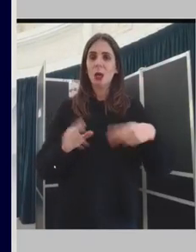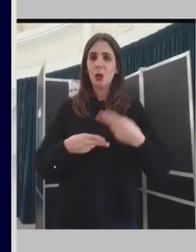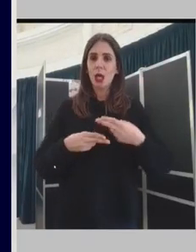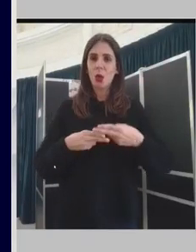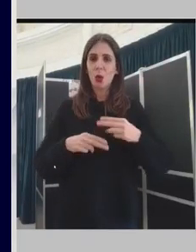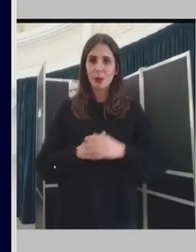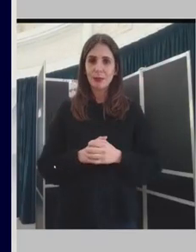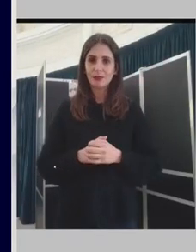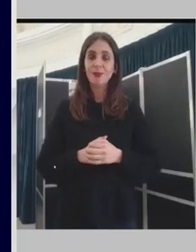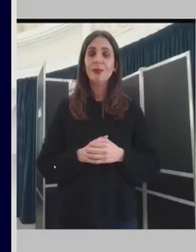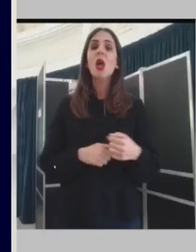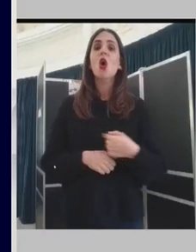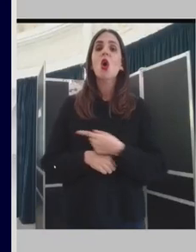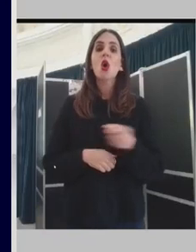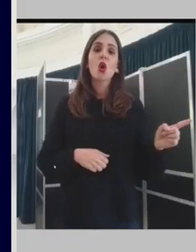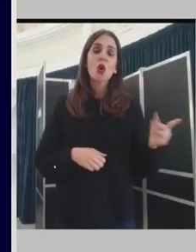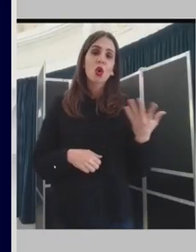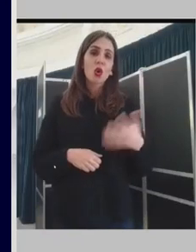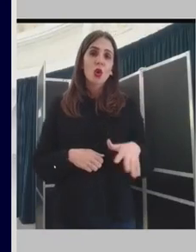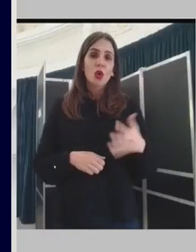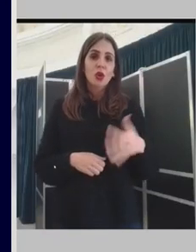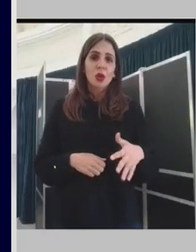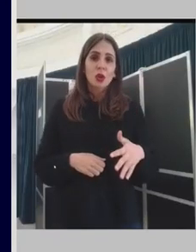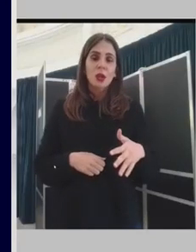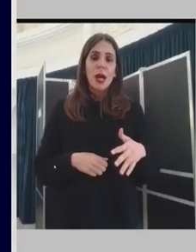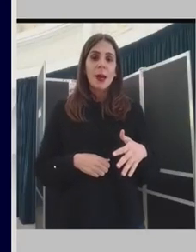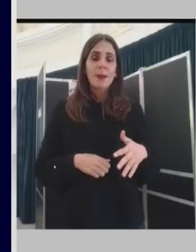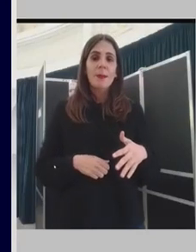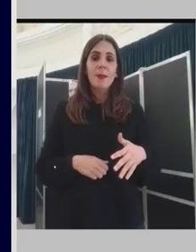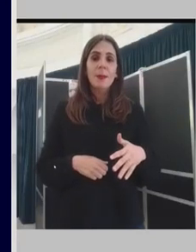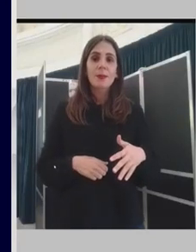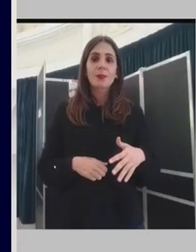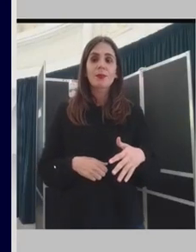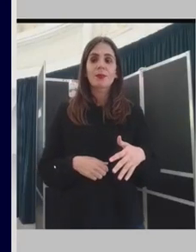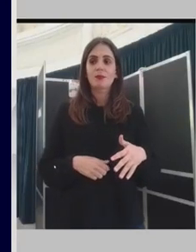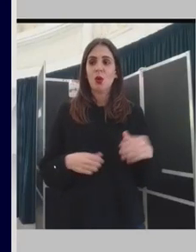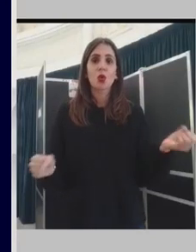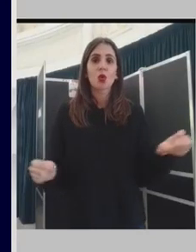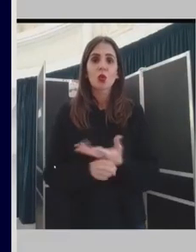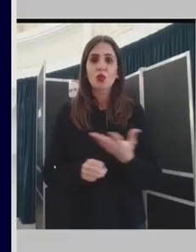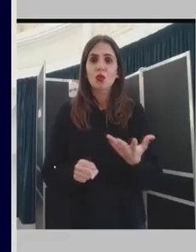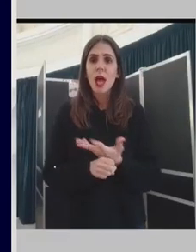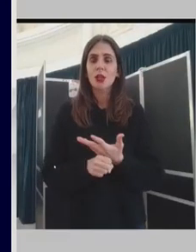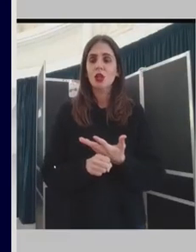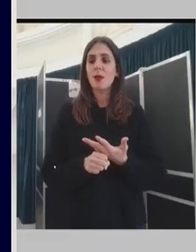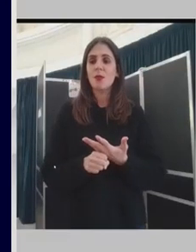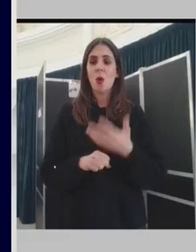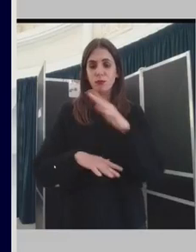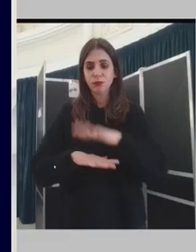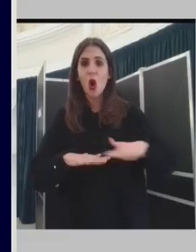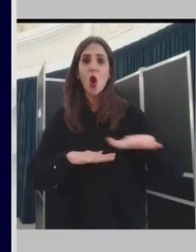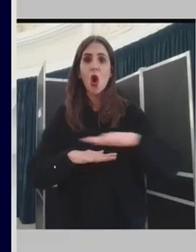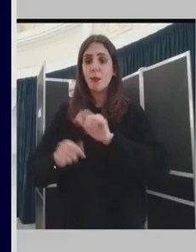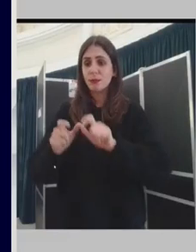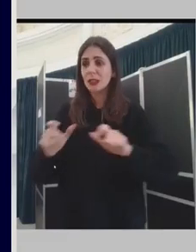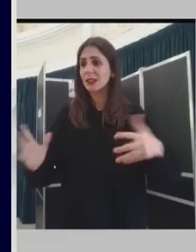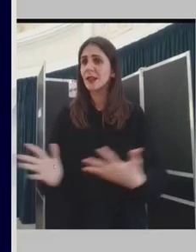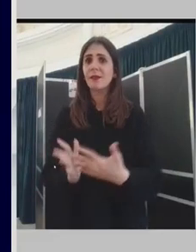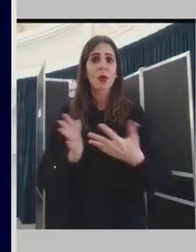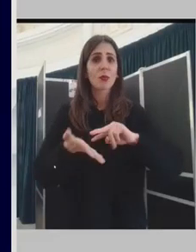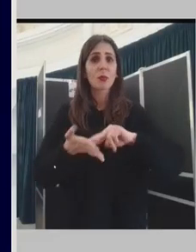volte che si sono trovati sul posto dove c'erano delle persone con problemi che sono intervenuti e hanno